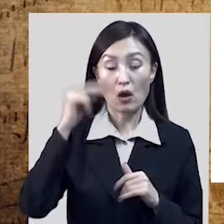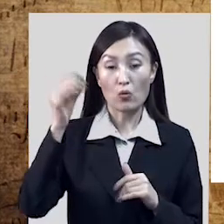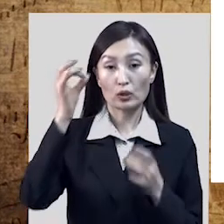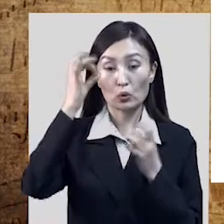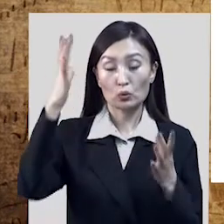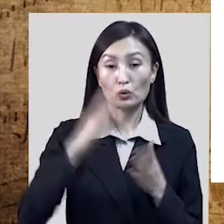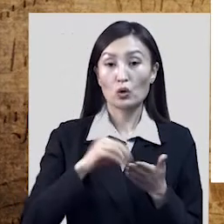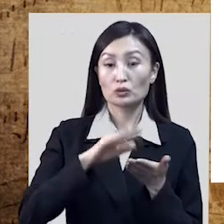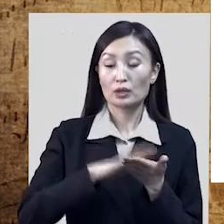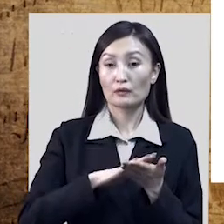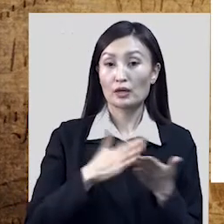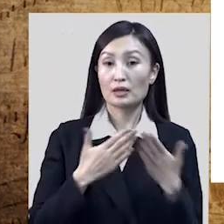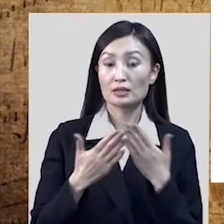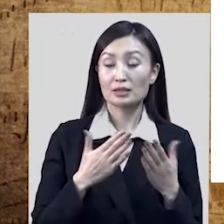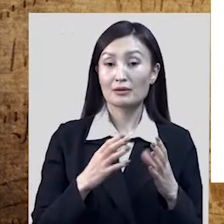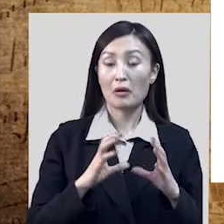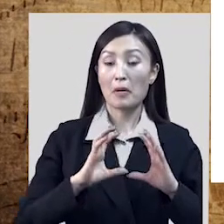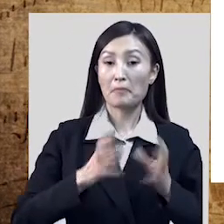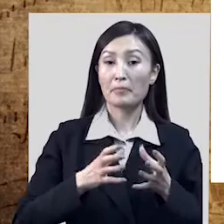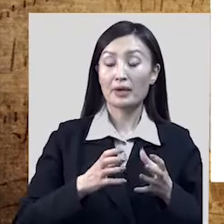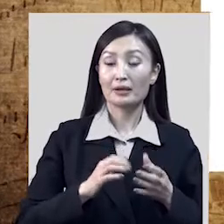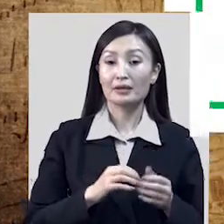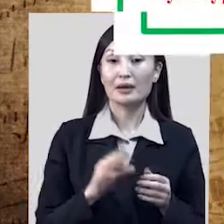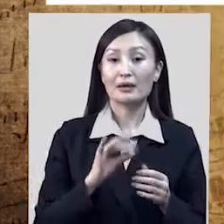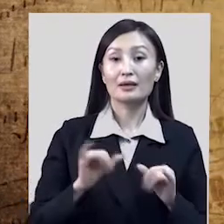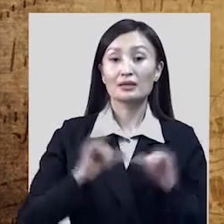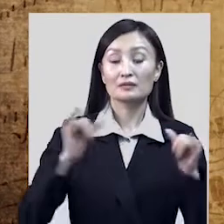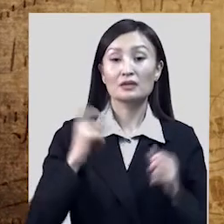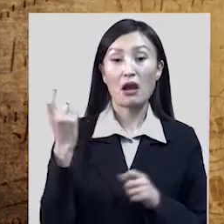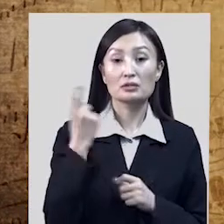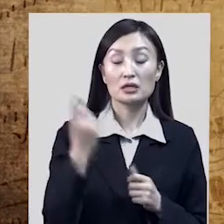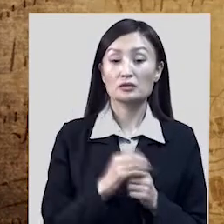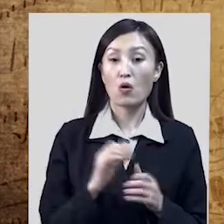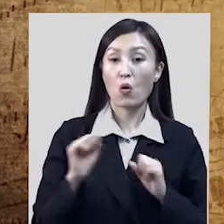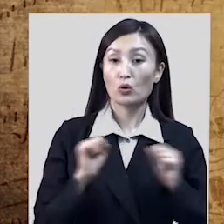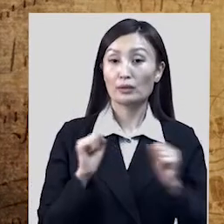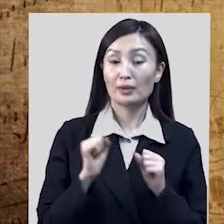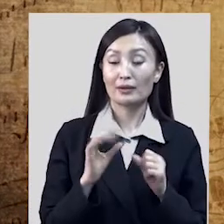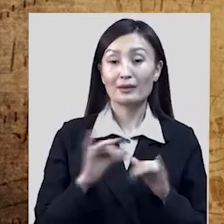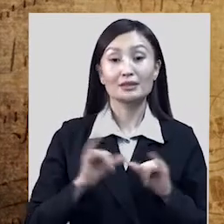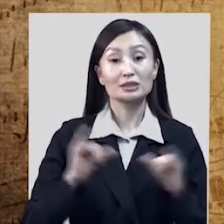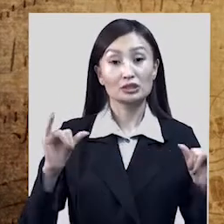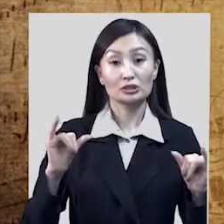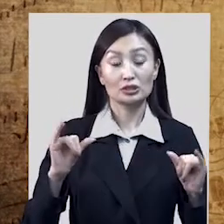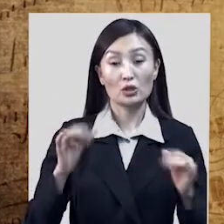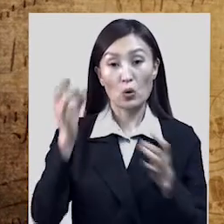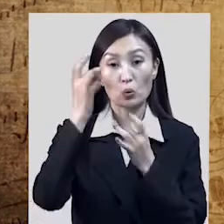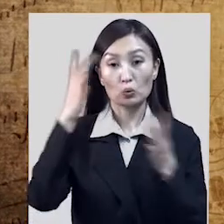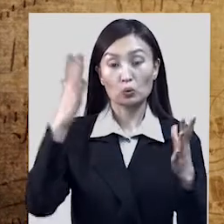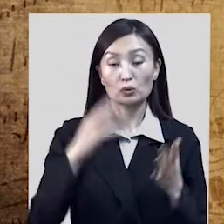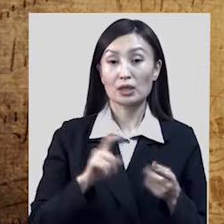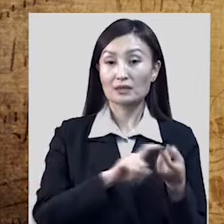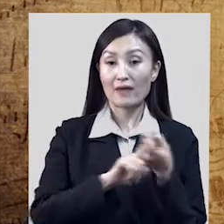установление относительного мира содействовала развитию хозяйства укреплению и расширению культурных